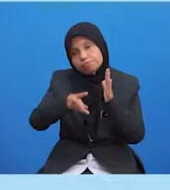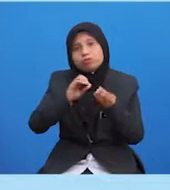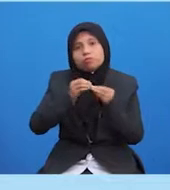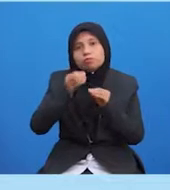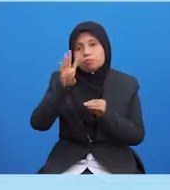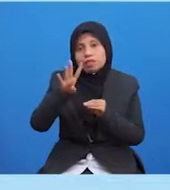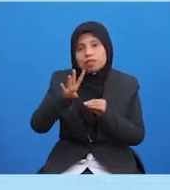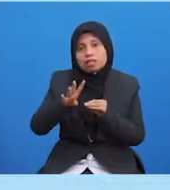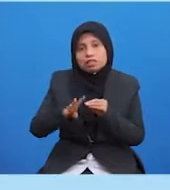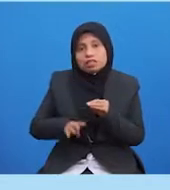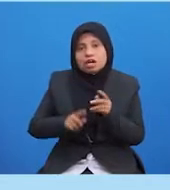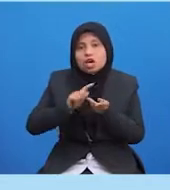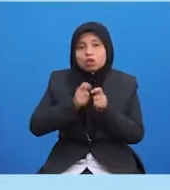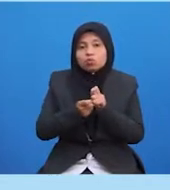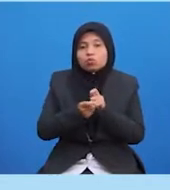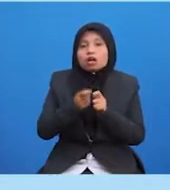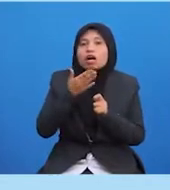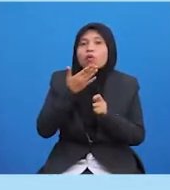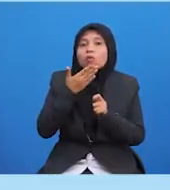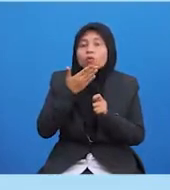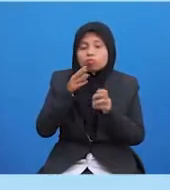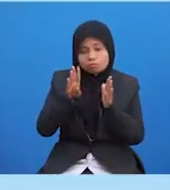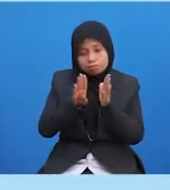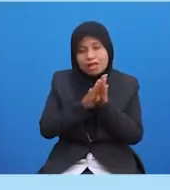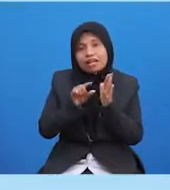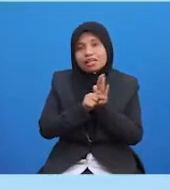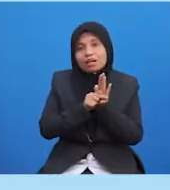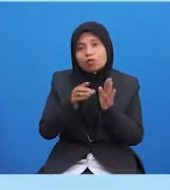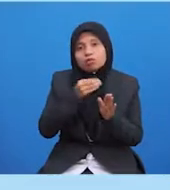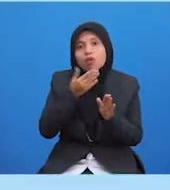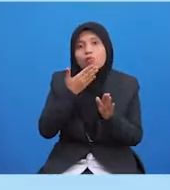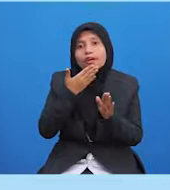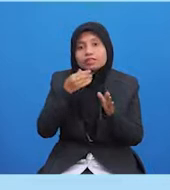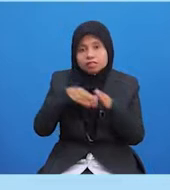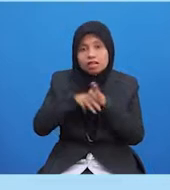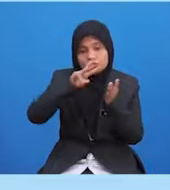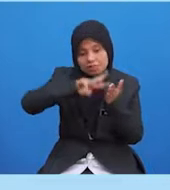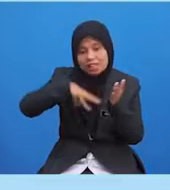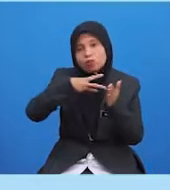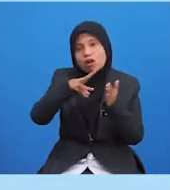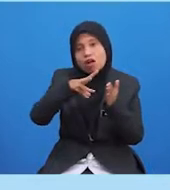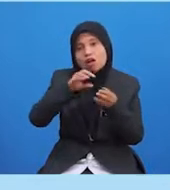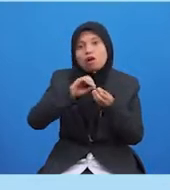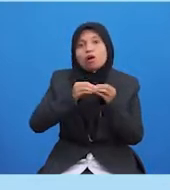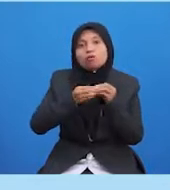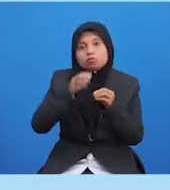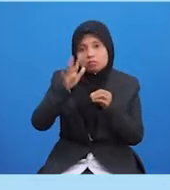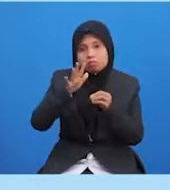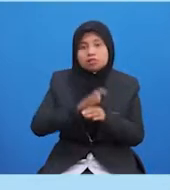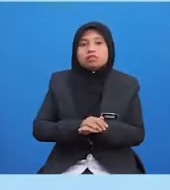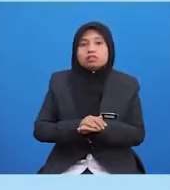Keempat, menukar warna latar belakang dan warna teks dalam table. Dan